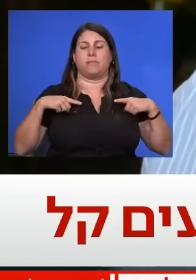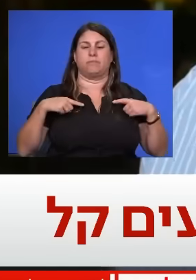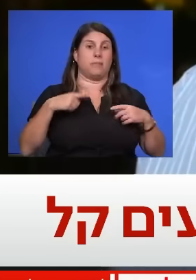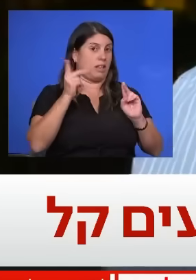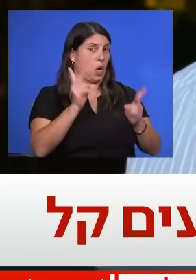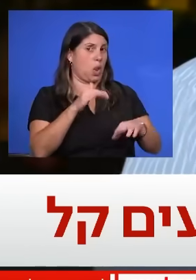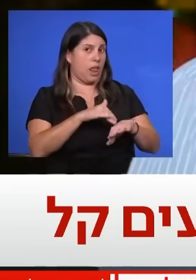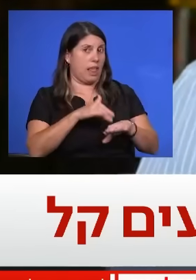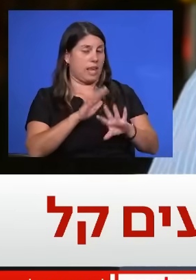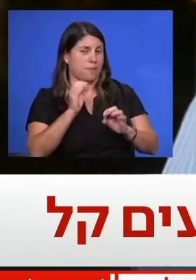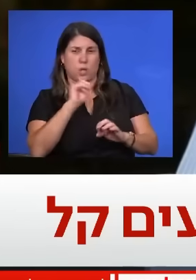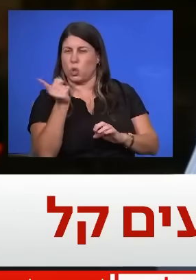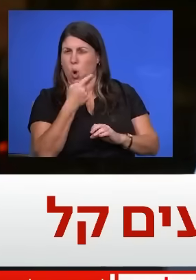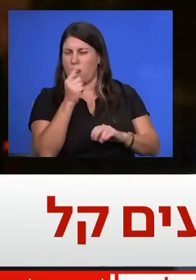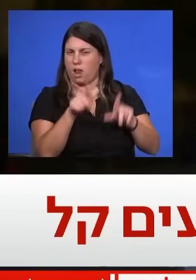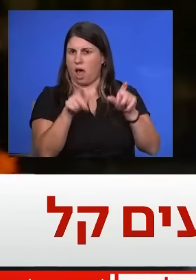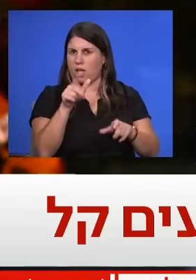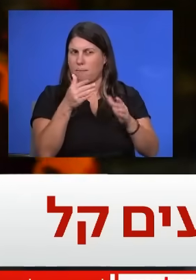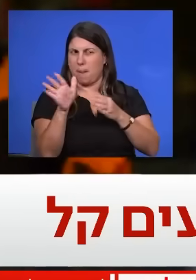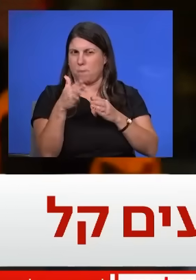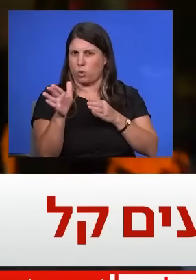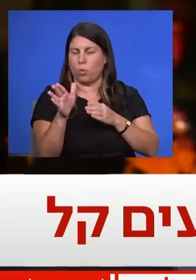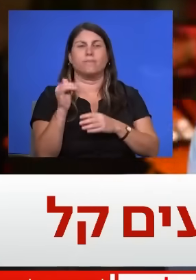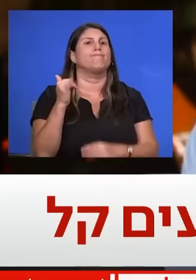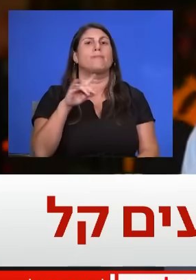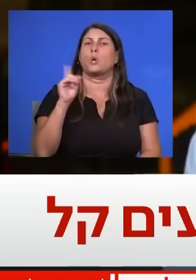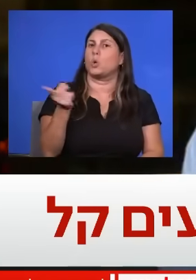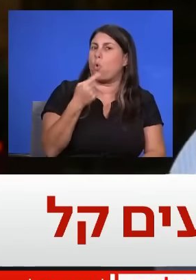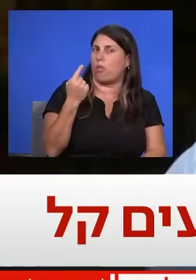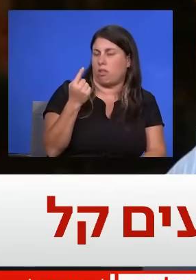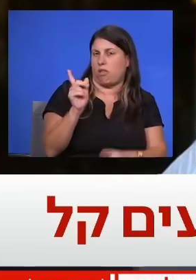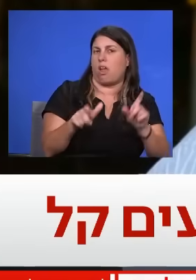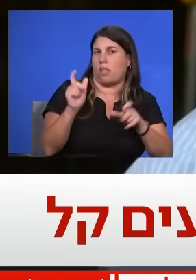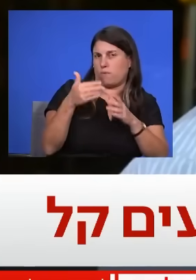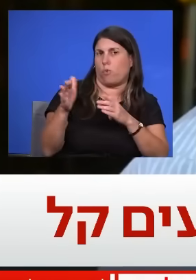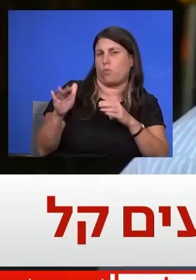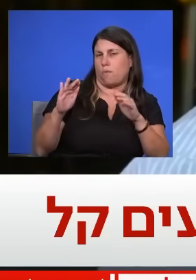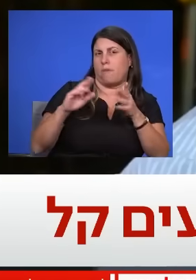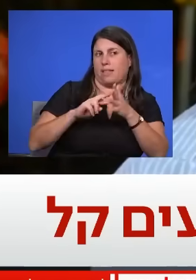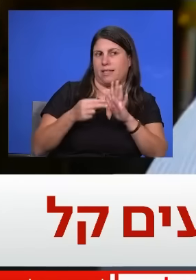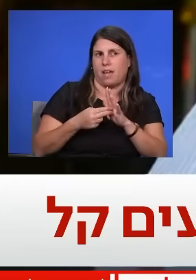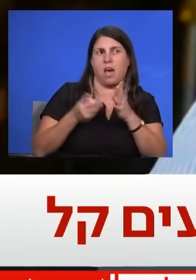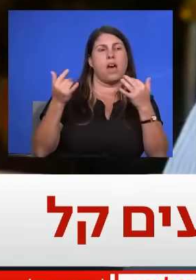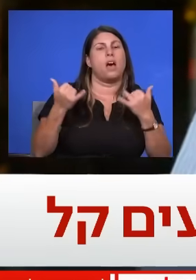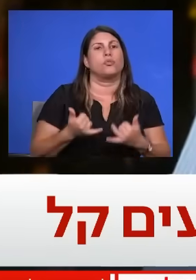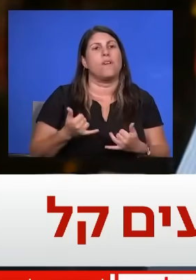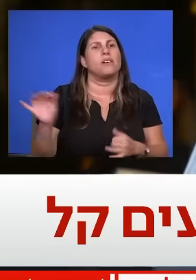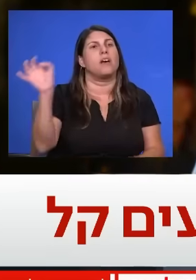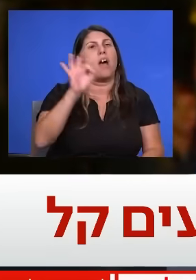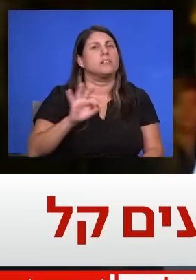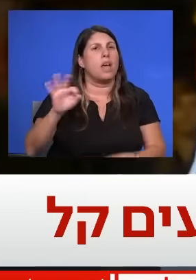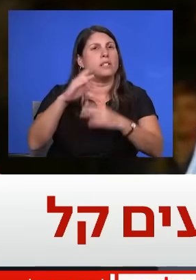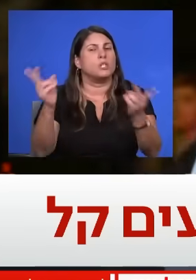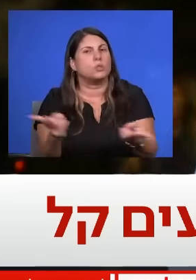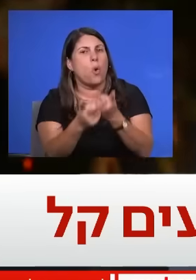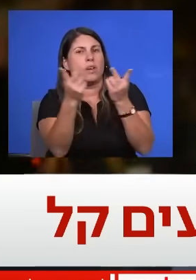כאן פונו כבר מהדירה? כל הדיירים פונו מהדירה. כרגע עדיין סורקים שבטעות לא נראה